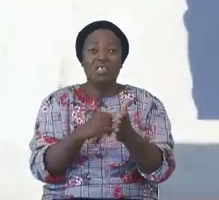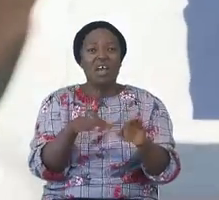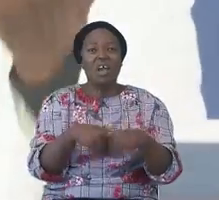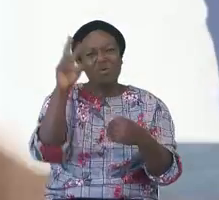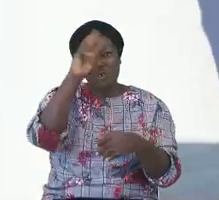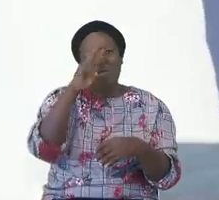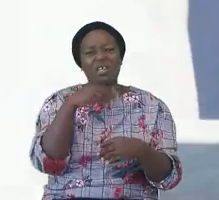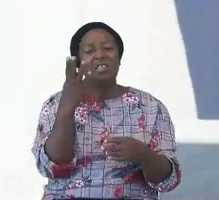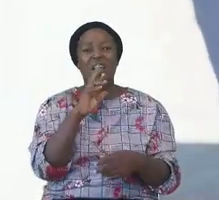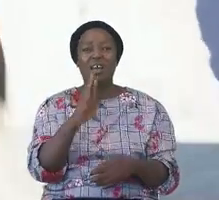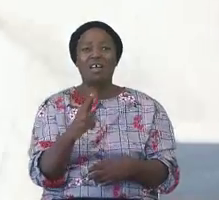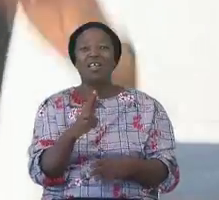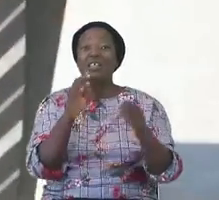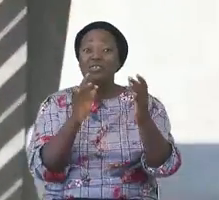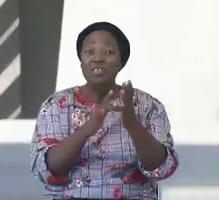est allé,